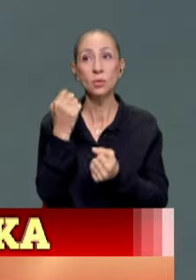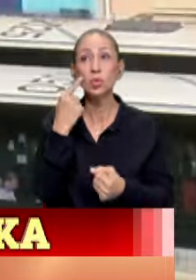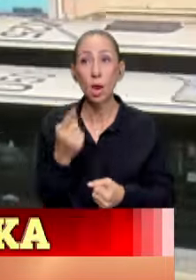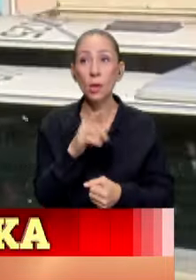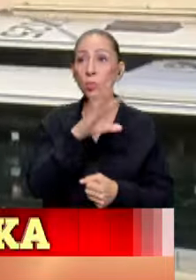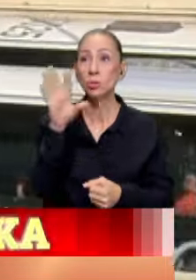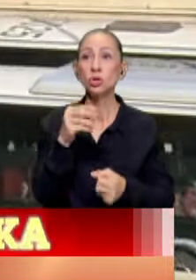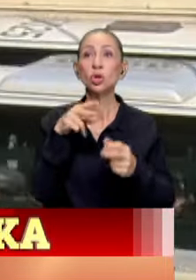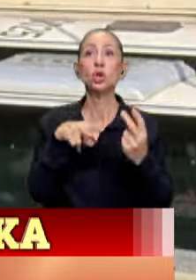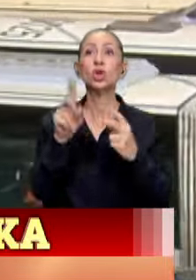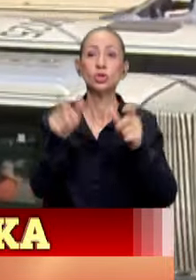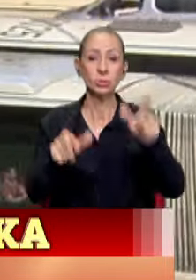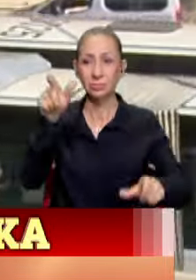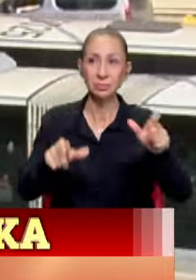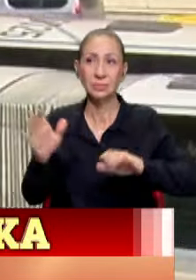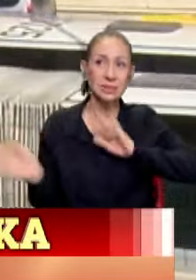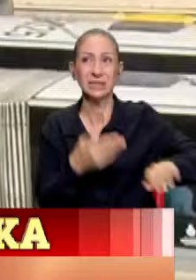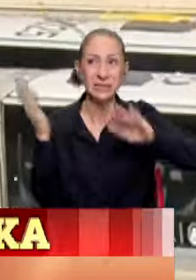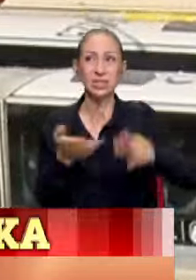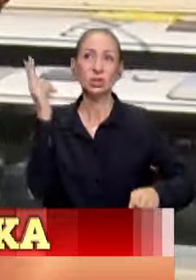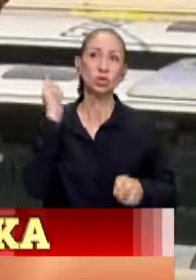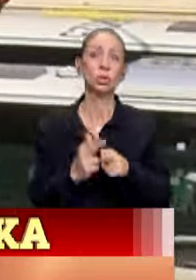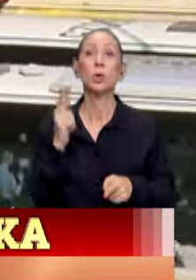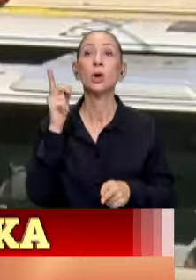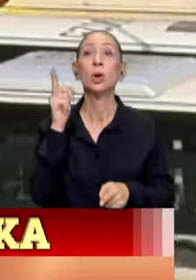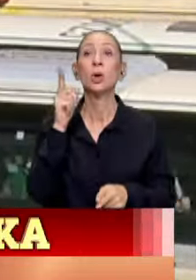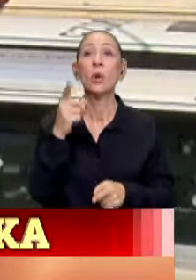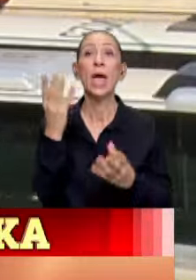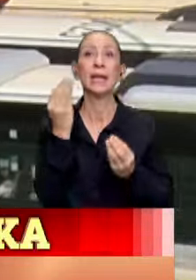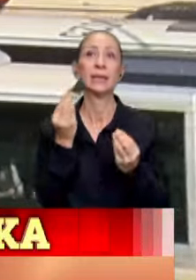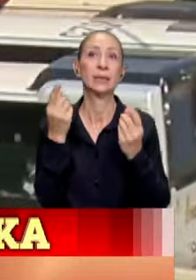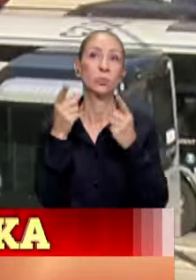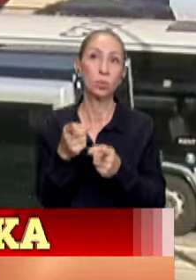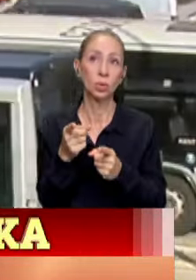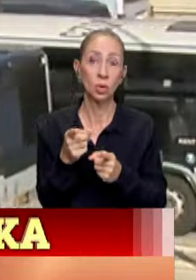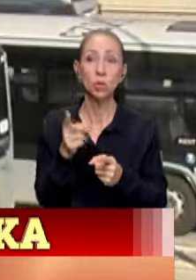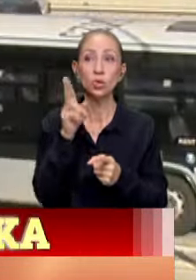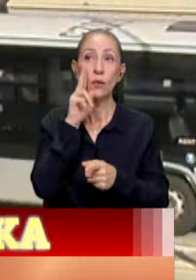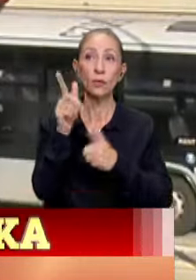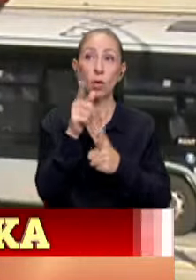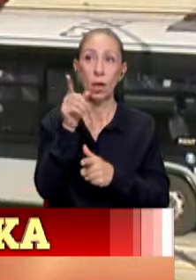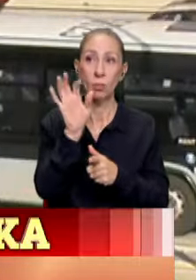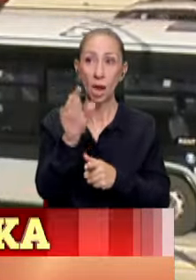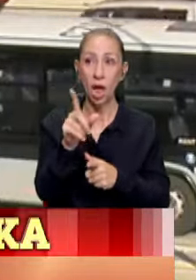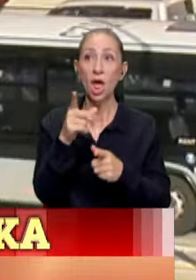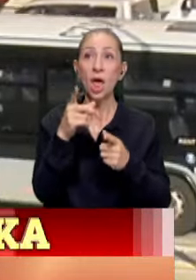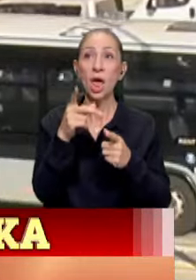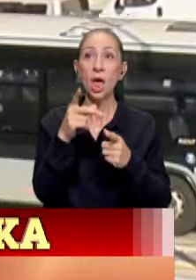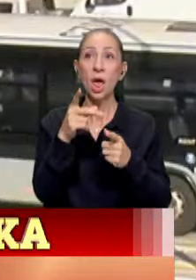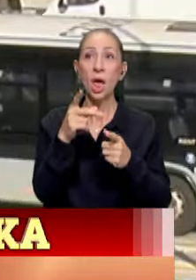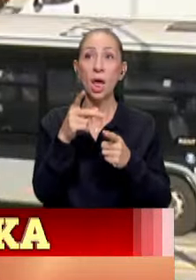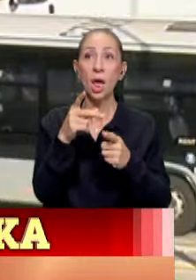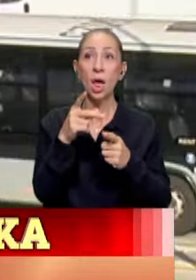göre bütün yolcular tahliye edildi bu işin en iyi tarafı En azından son görüntüler Bunlar açılmış